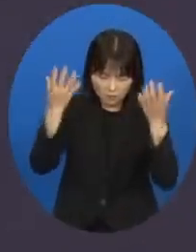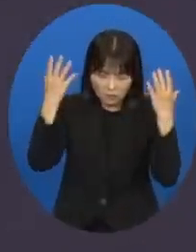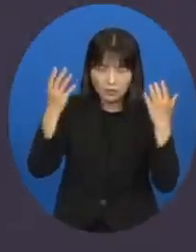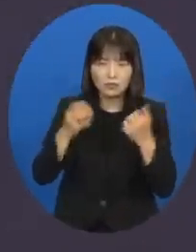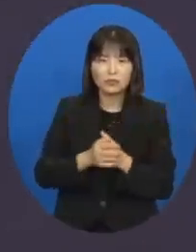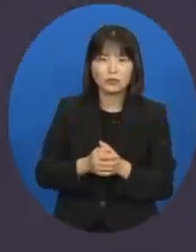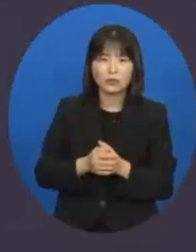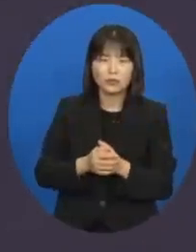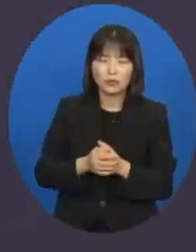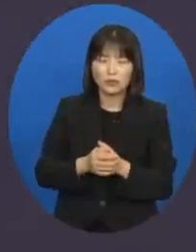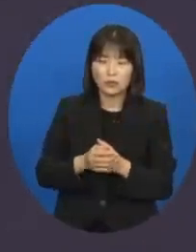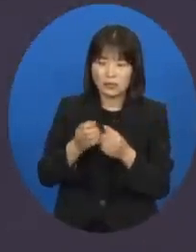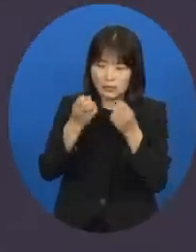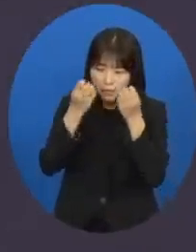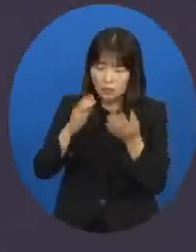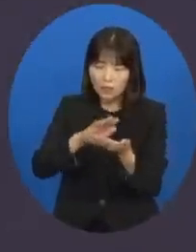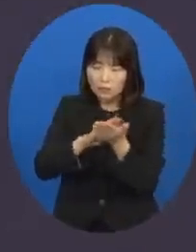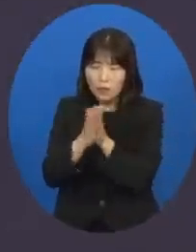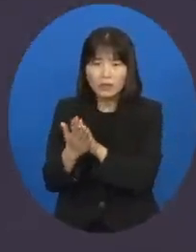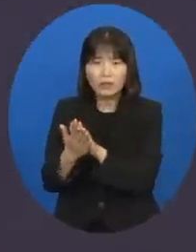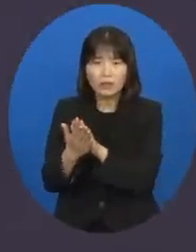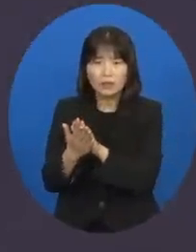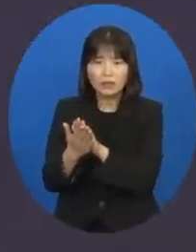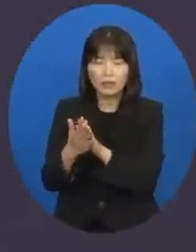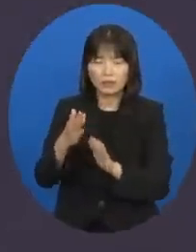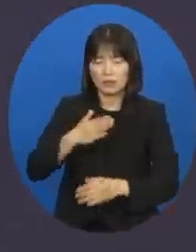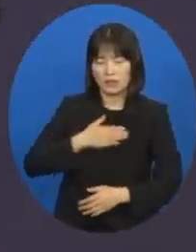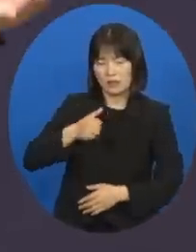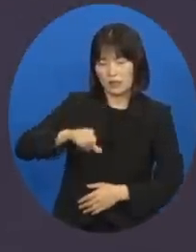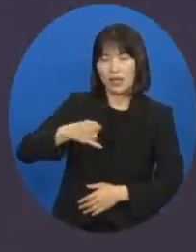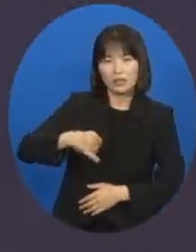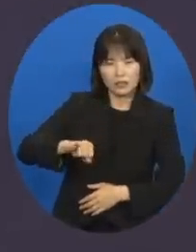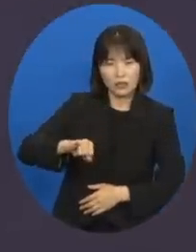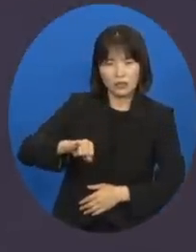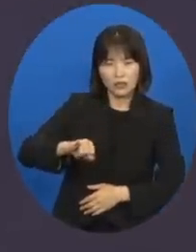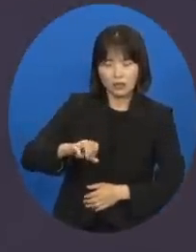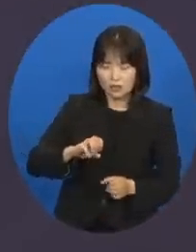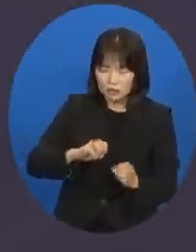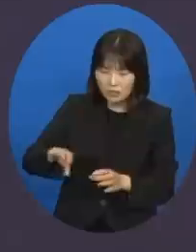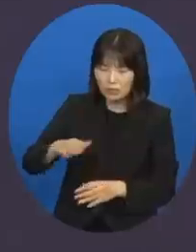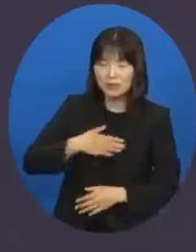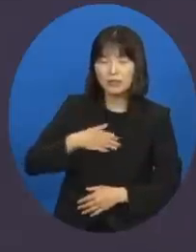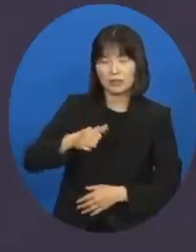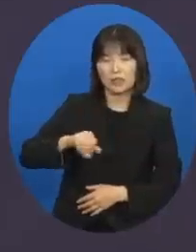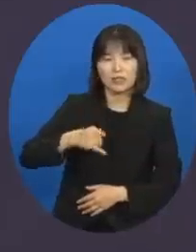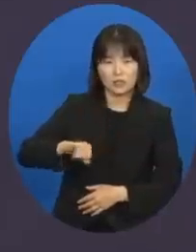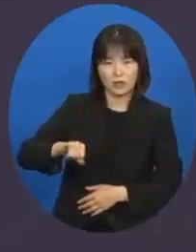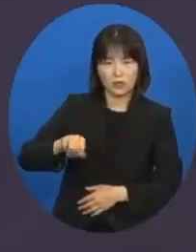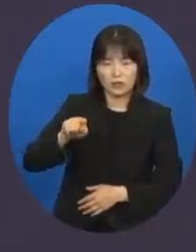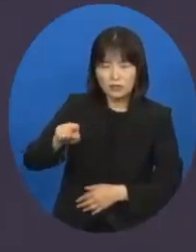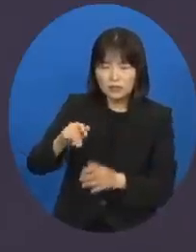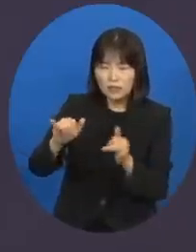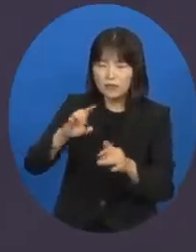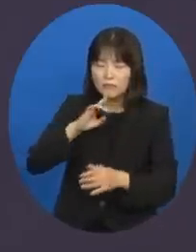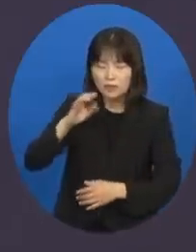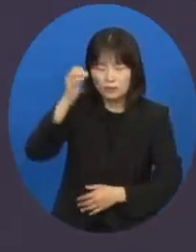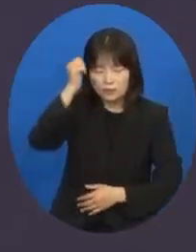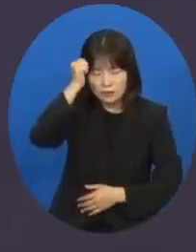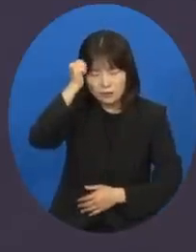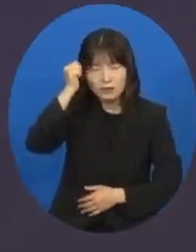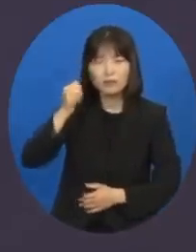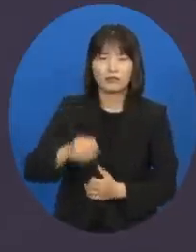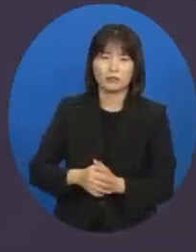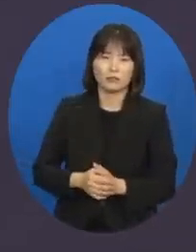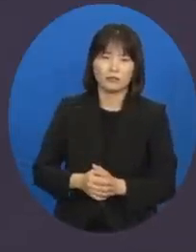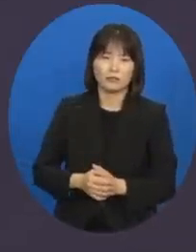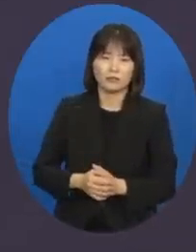존재 새롭게 된 나의 자녀, 잃어버렸던 나의 자녀, 그 사람만을 기억하시는 거예요.